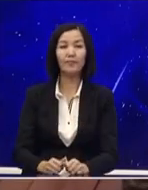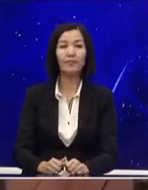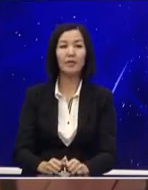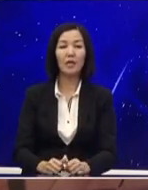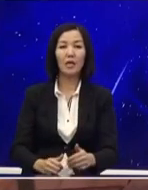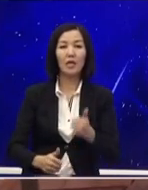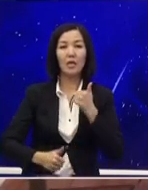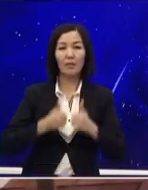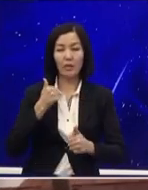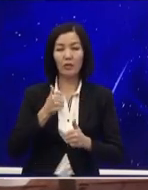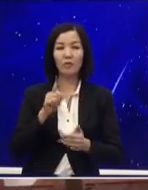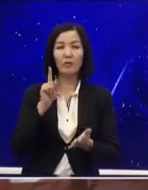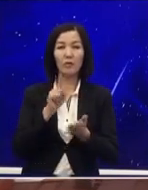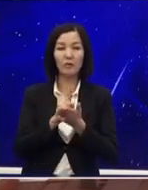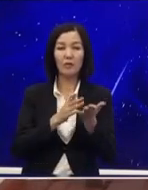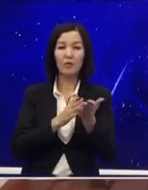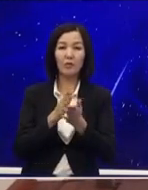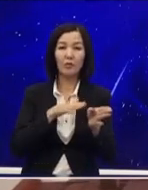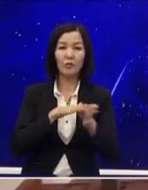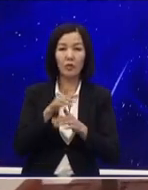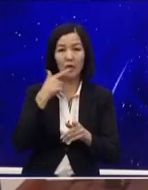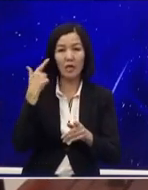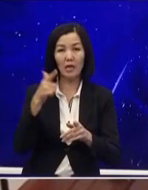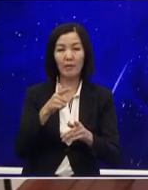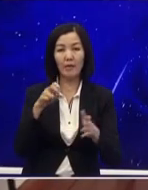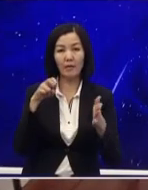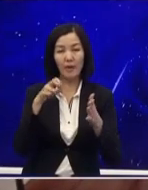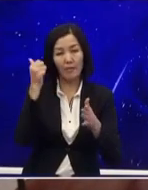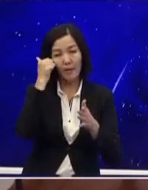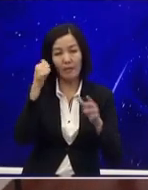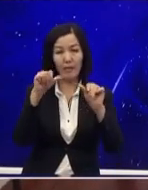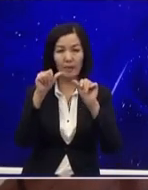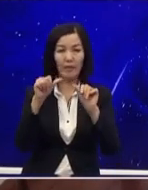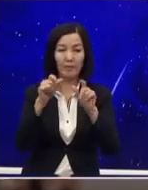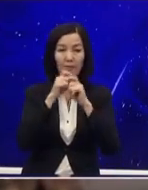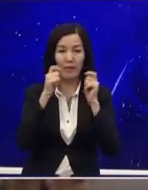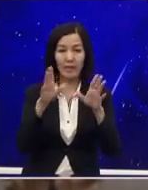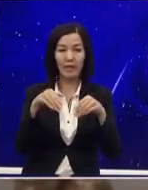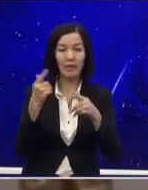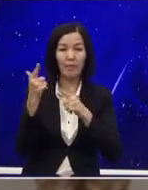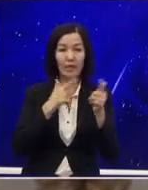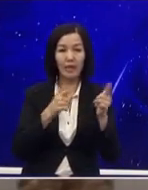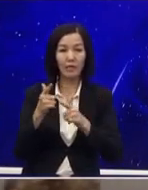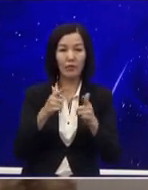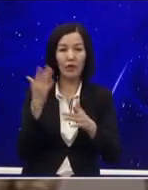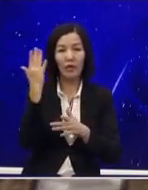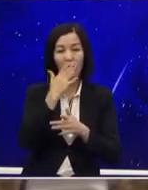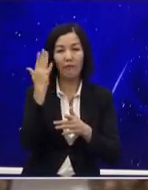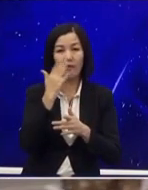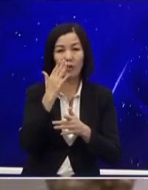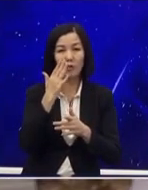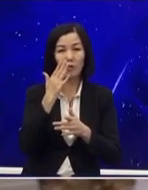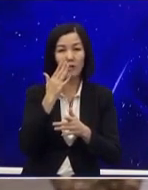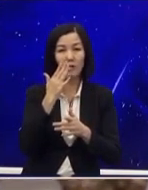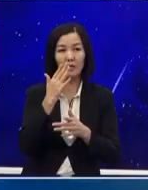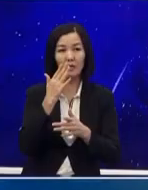добросовестное выполнение служебно-боевых задач солдат наградили грамотами и памятными подарками. Кроме того, подготовили специальный видеоролик с нарезками